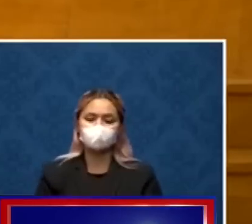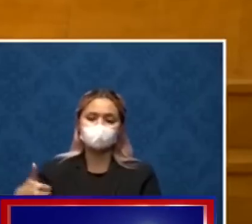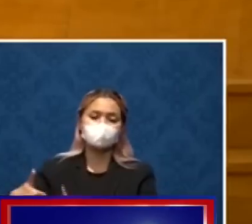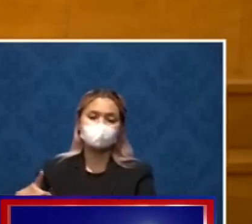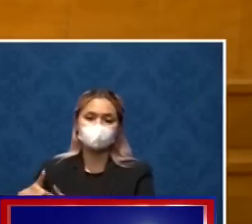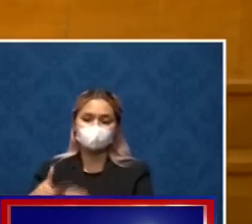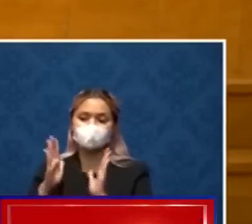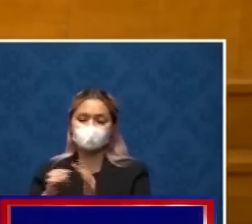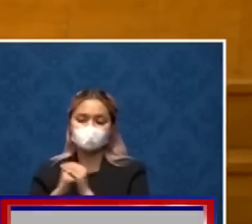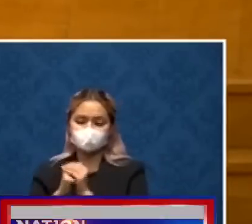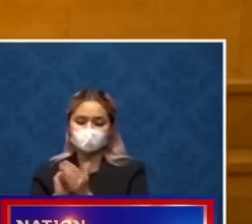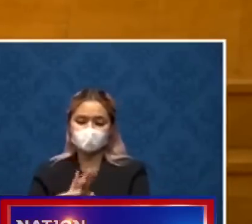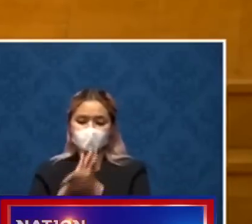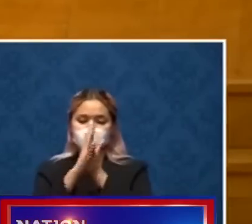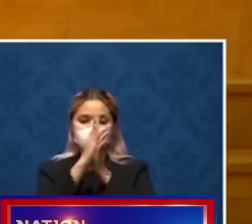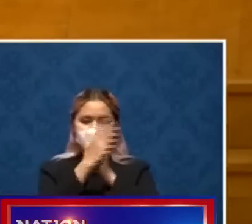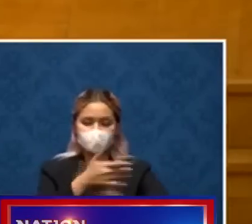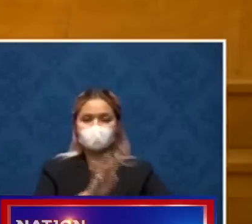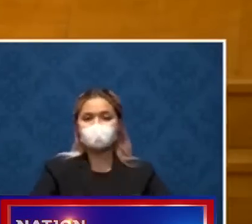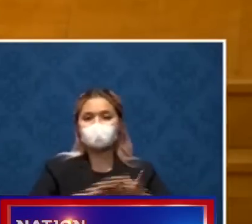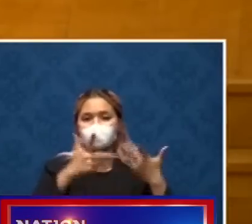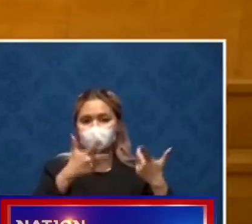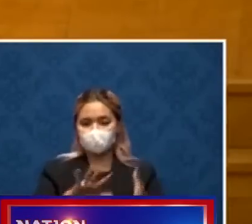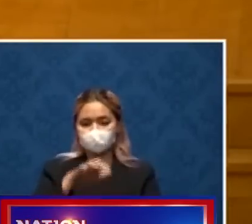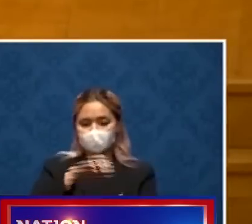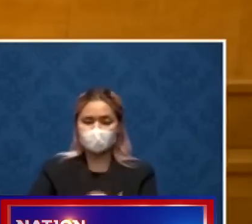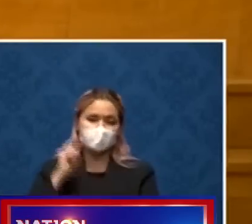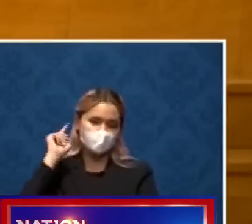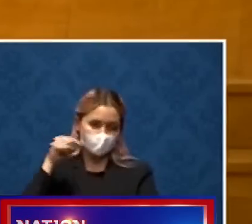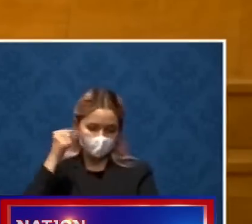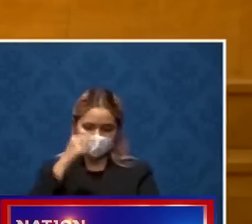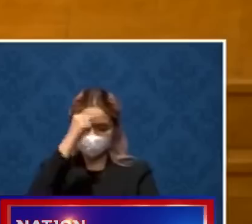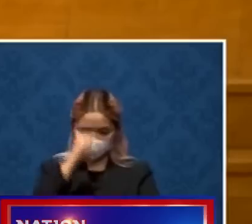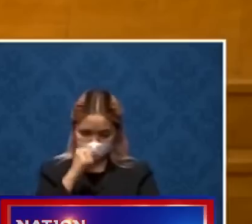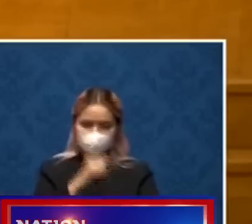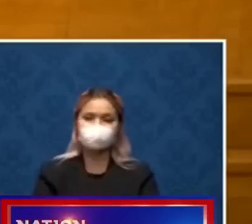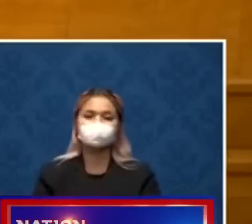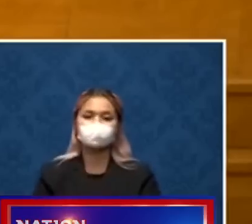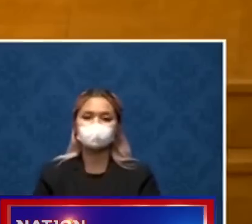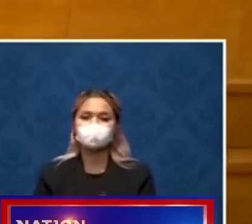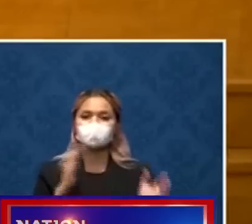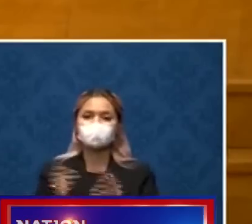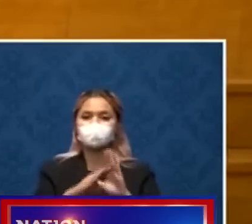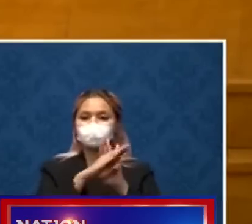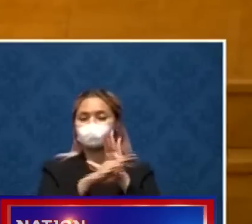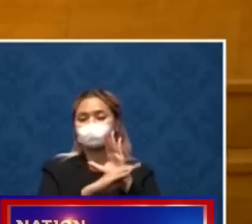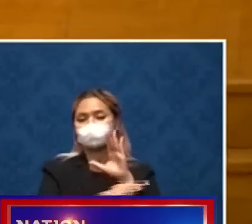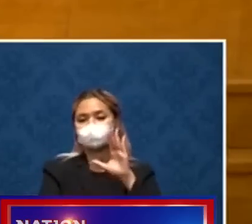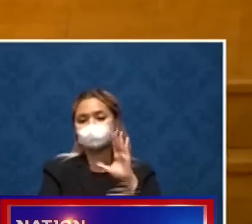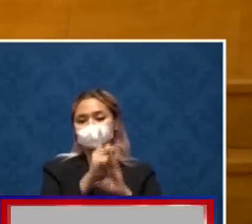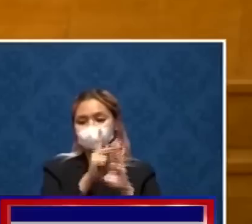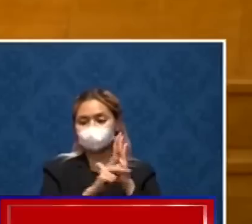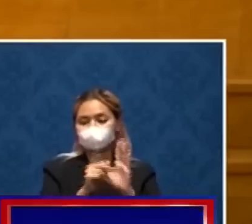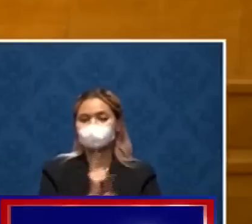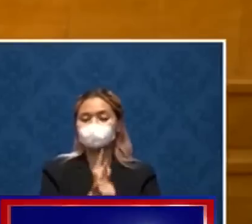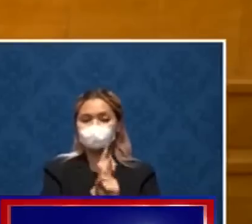มายในทางนี้แต่งงานกับคนไทยสัญชาติไทยนะครับแล้วเขาก็ดำเนินการตามขั้นตอนโดยหน่วยงานที่เกี่ยว